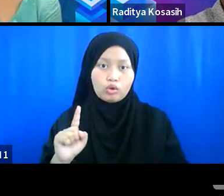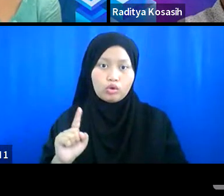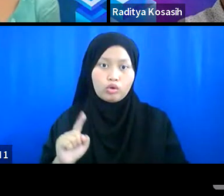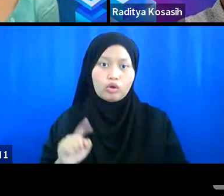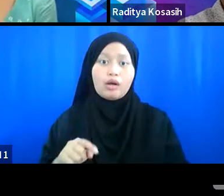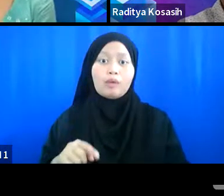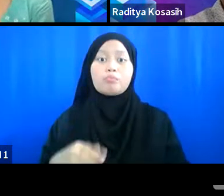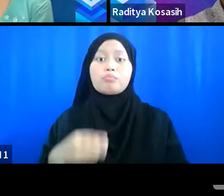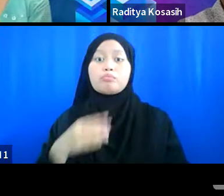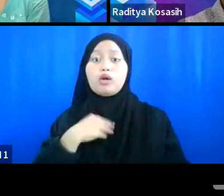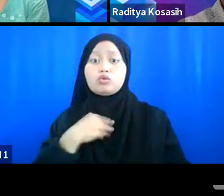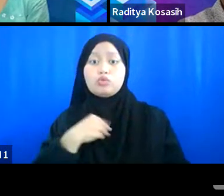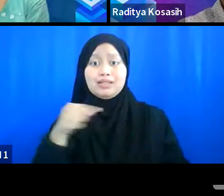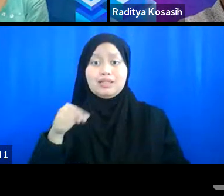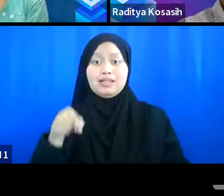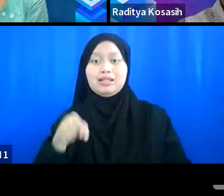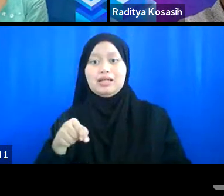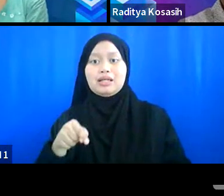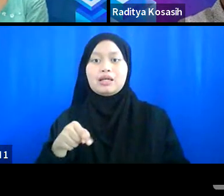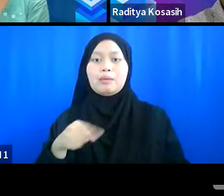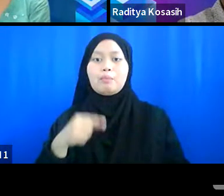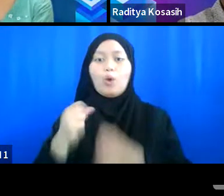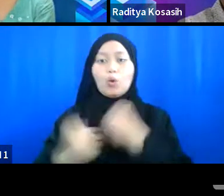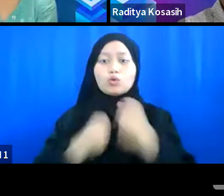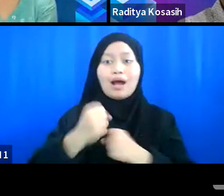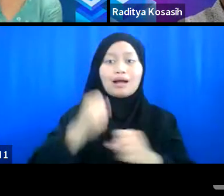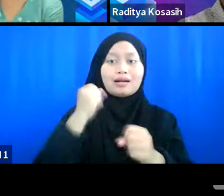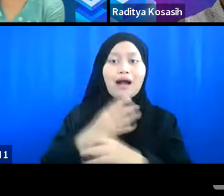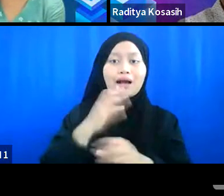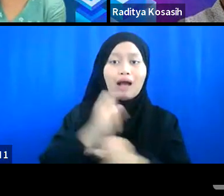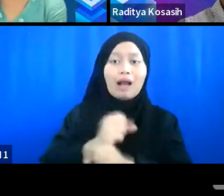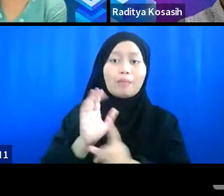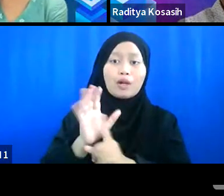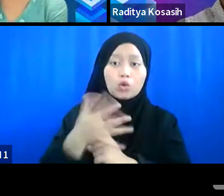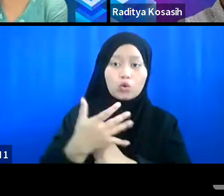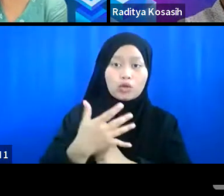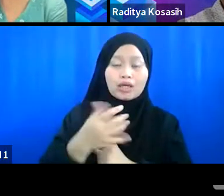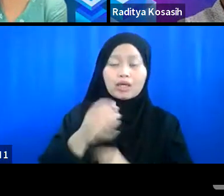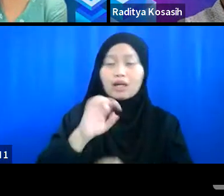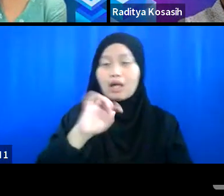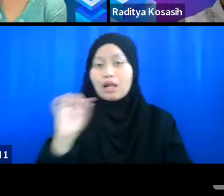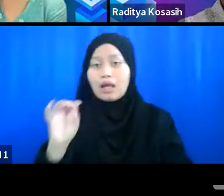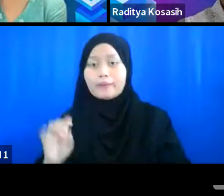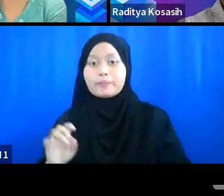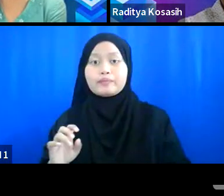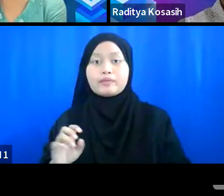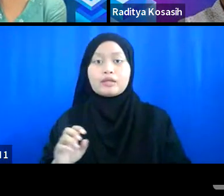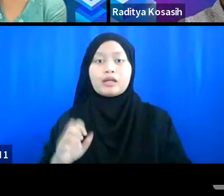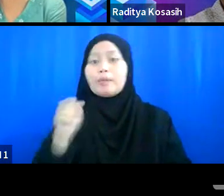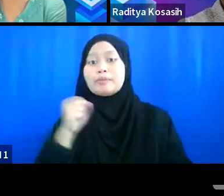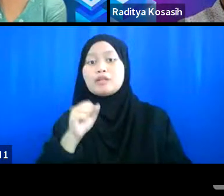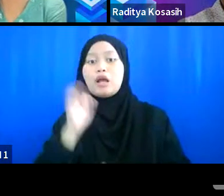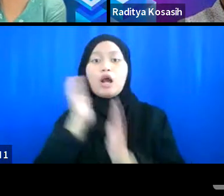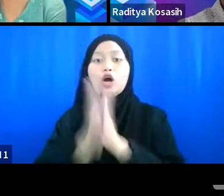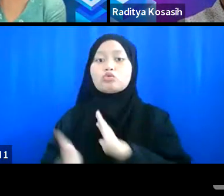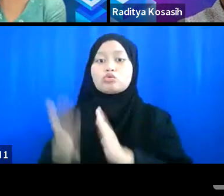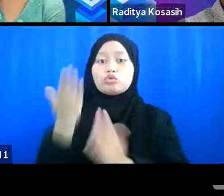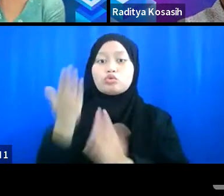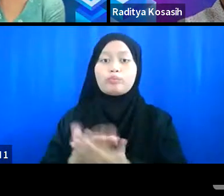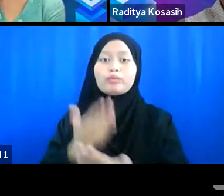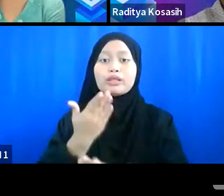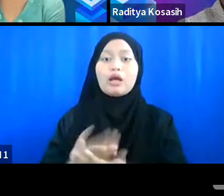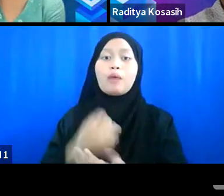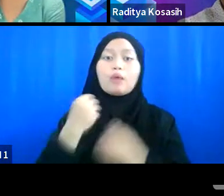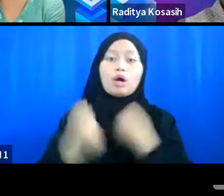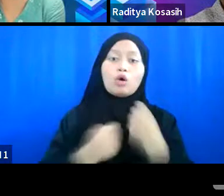melakukan perlindungan mengolah data pribadi juga reset tablet serta merta manfaat kenapa